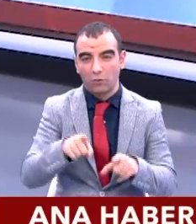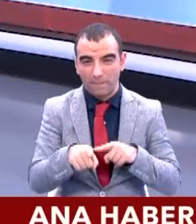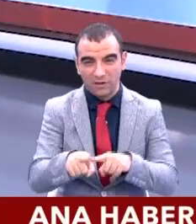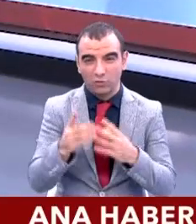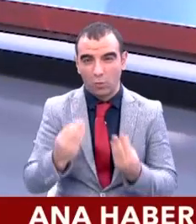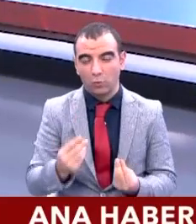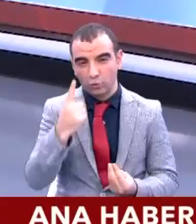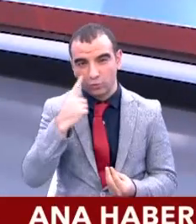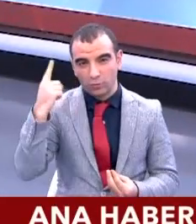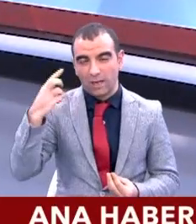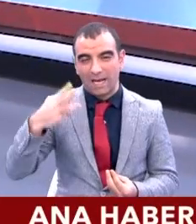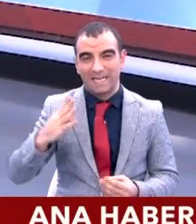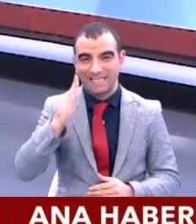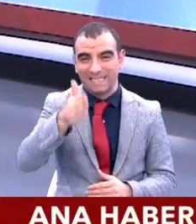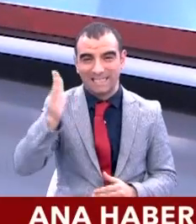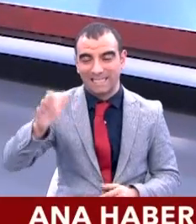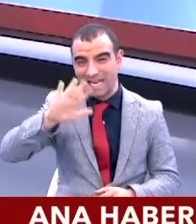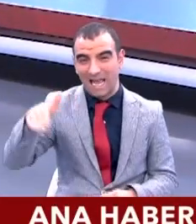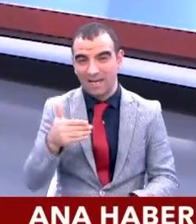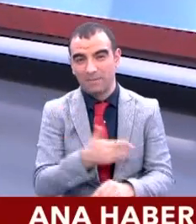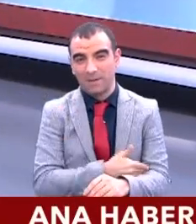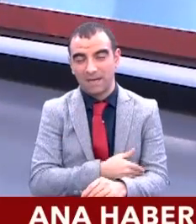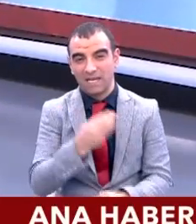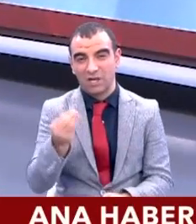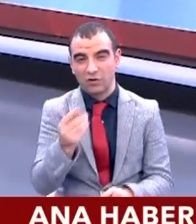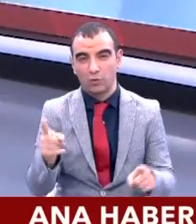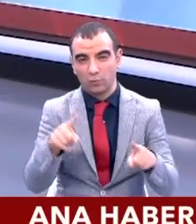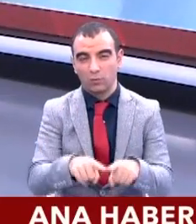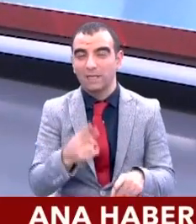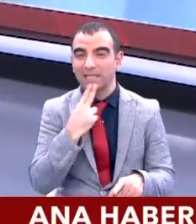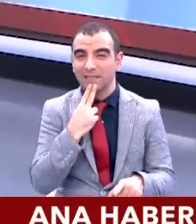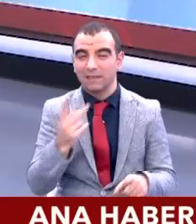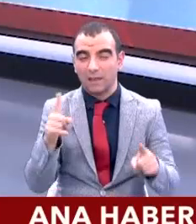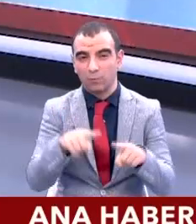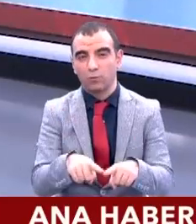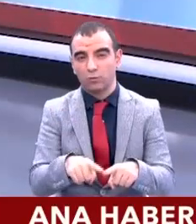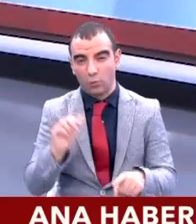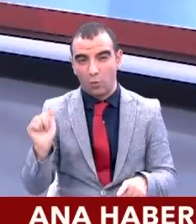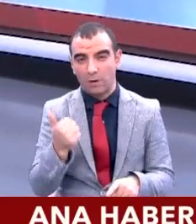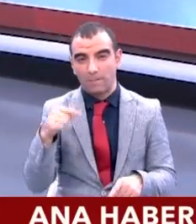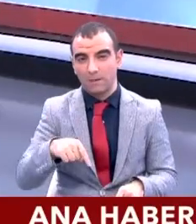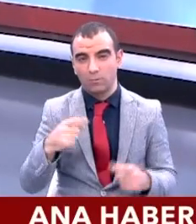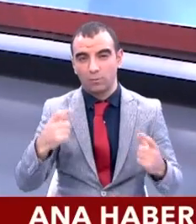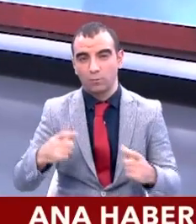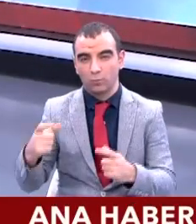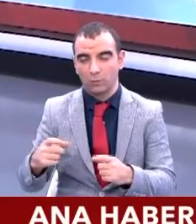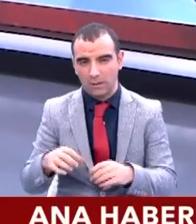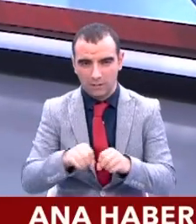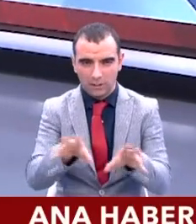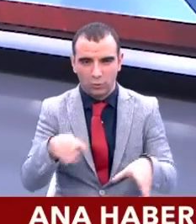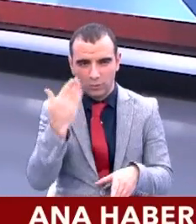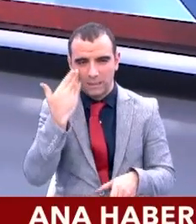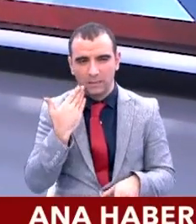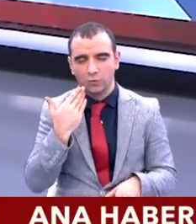Erdoğan'ın gittiği her şehirde gençlerle buluşmalar önemli kadınlarla Buluşmaları da önemli Bunlar yayınlanıyor izliyorsunuz